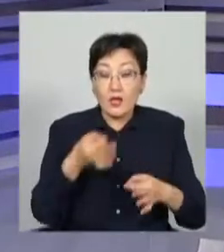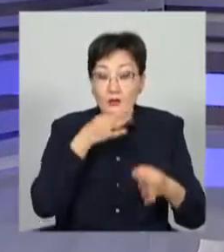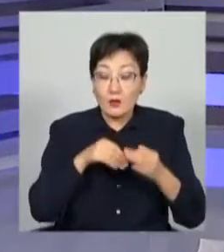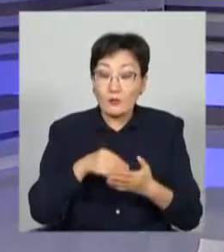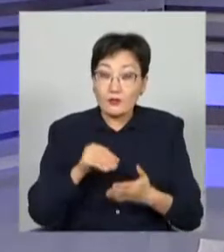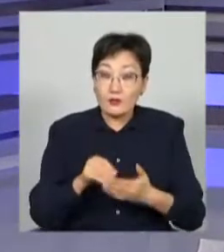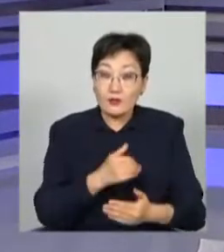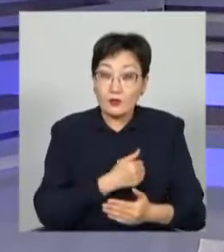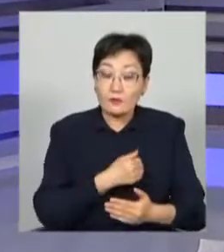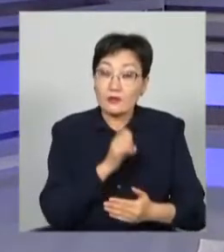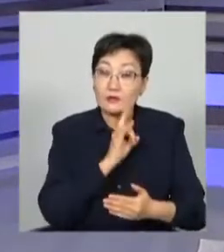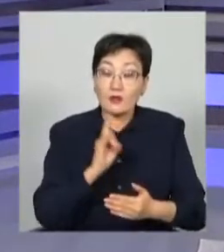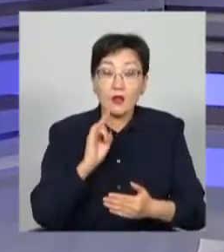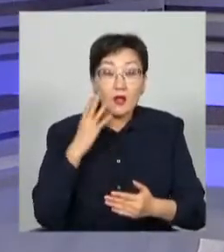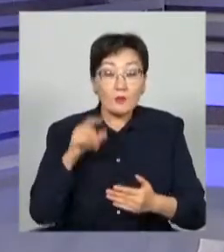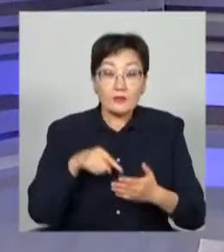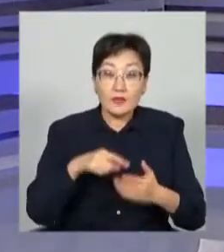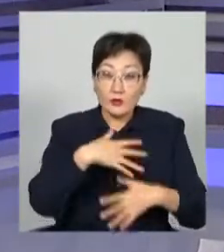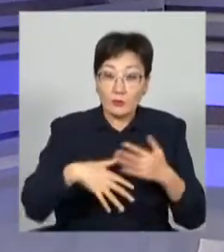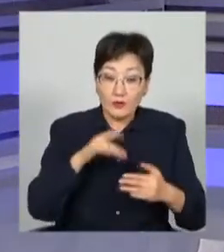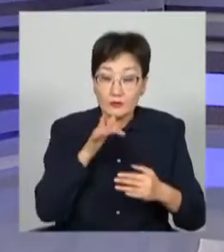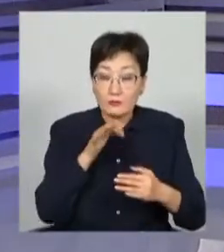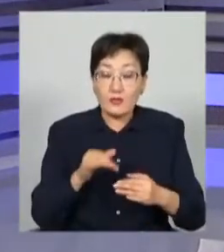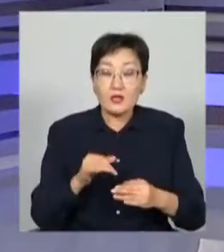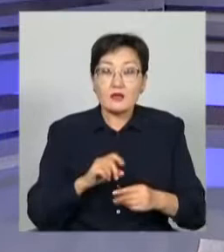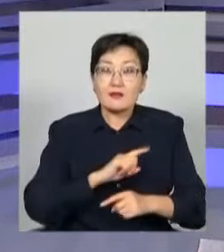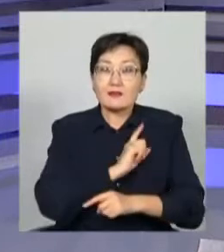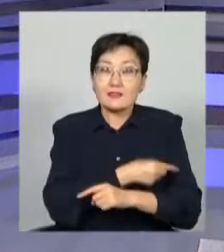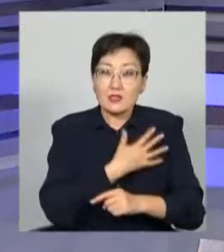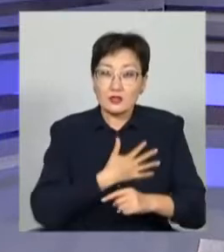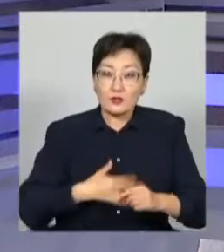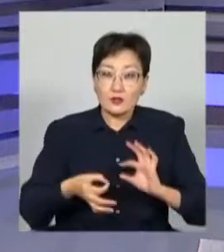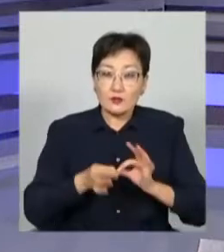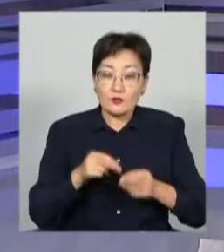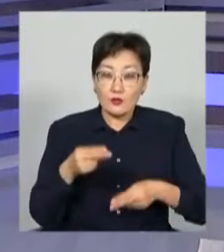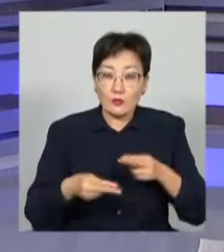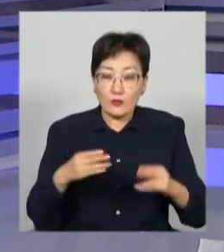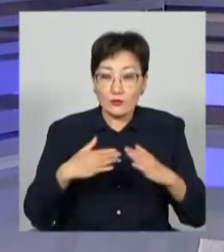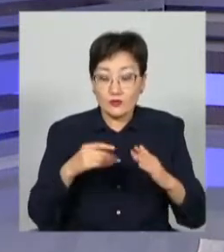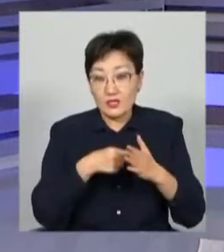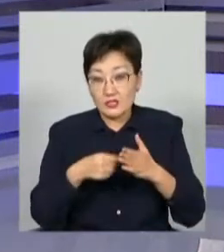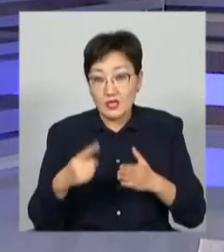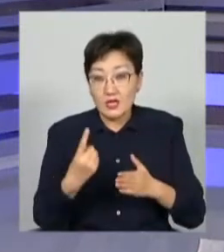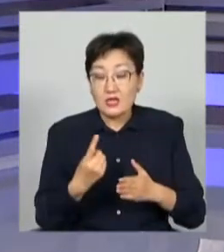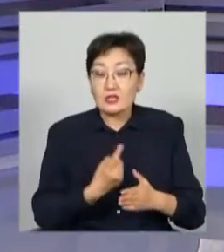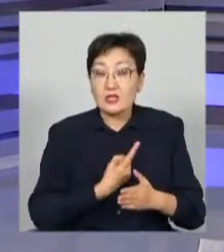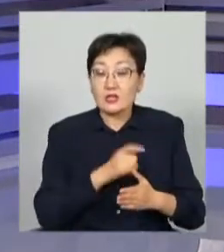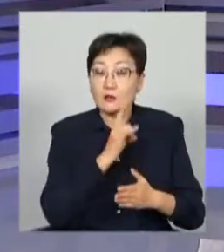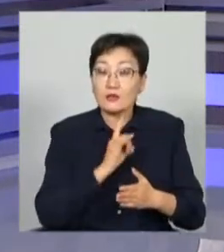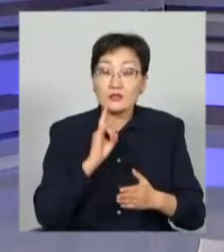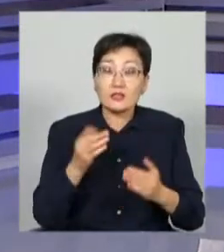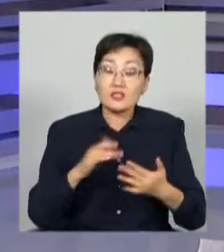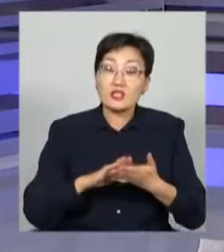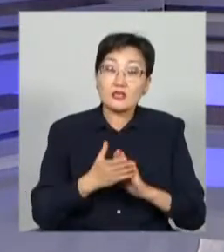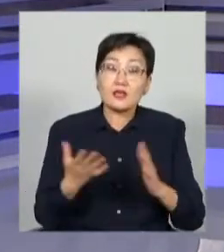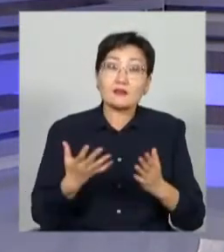шыққан Шолпан Бегайдарова Алматыдағы қақтығыс кезінде қатты жараланған еді. Күрделі отадан кейін үйіне шығарылған жалғыз басты ананың қазіргі